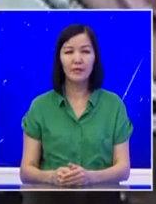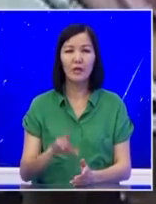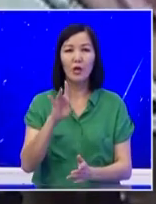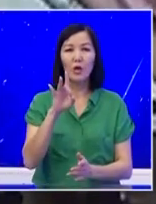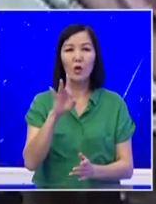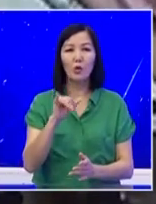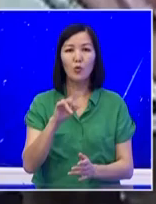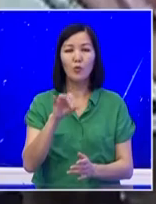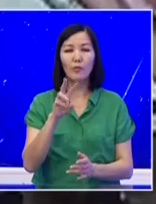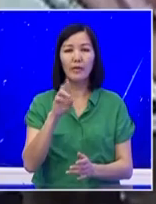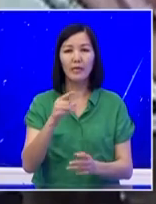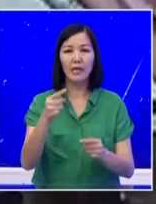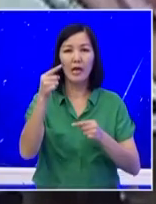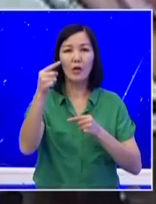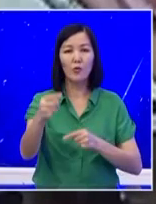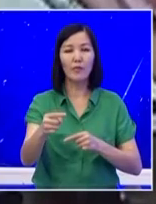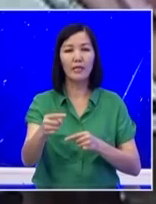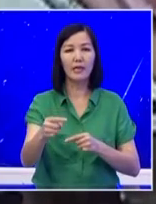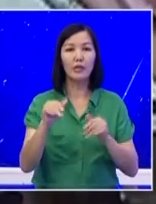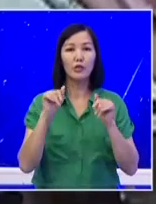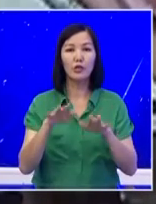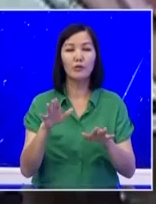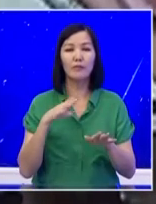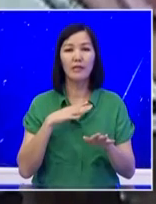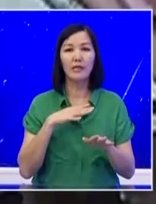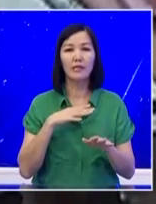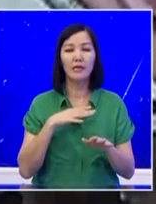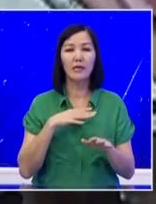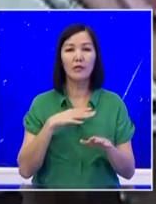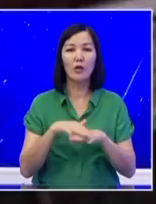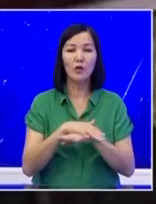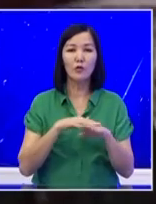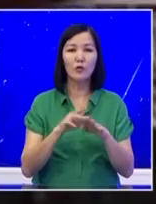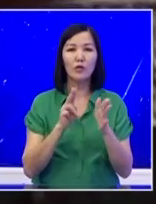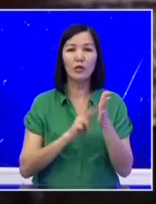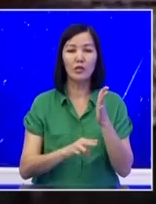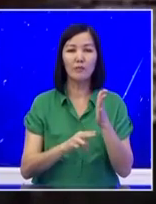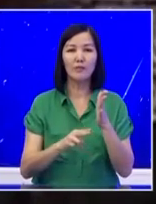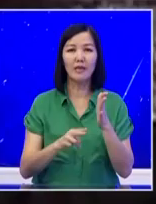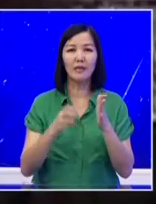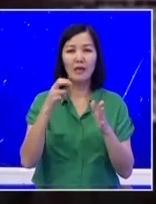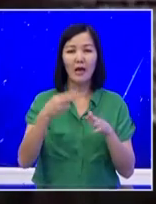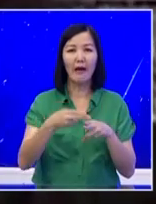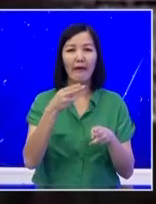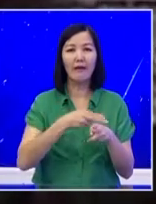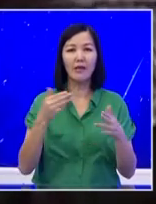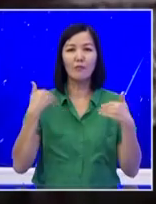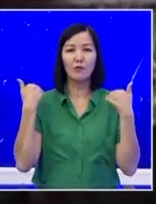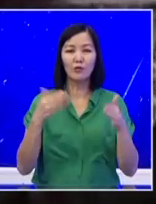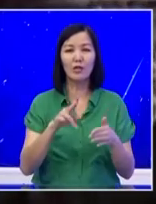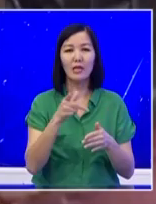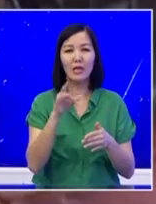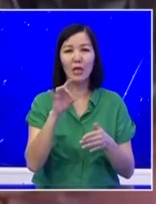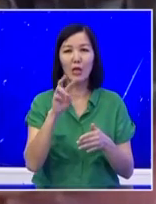Румындық етікші әлеуметтік қашықтықты сақтаудың шешімін тапты. Ол тұрғындарға 70-ші өлшемді аяқ киім киюді ұсынады. Григорий Луптың